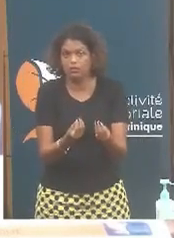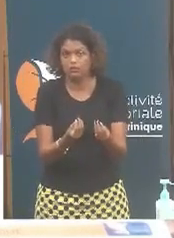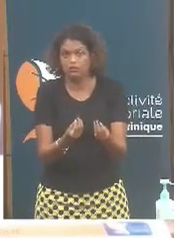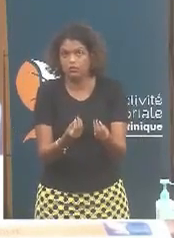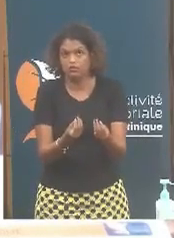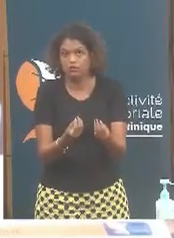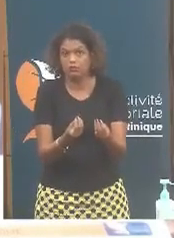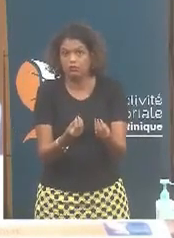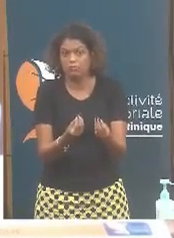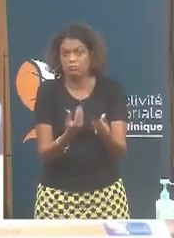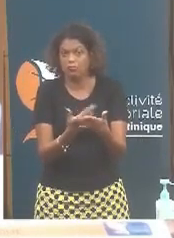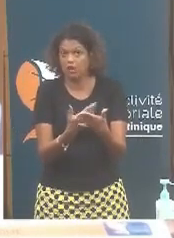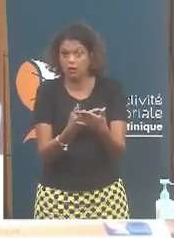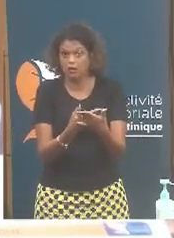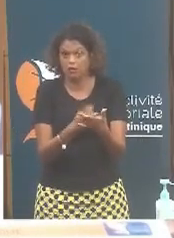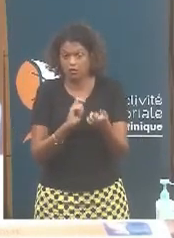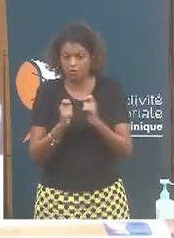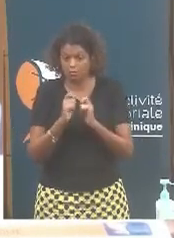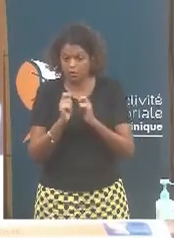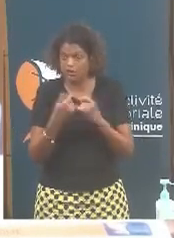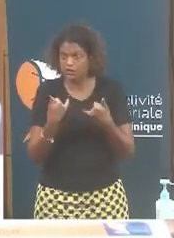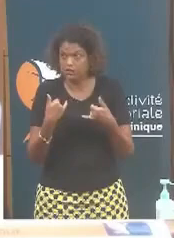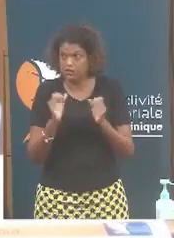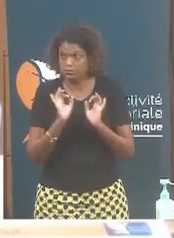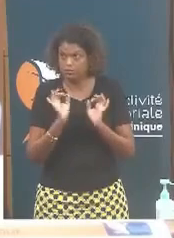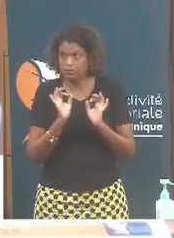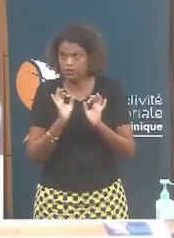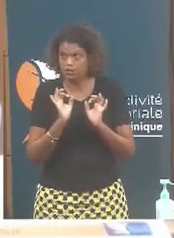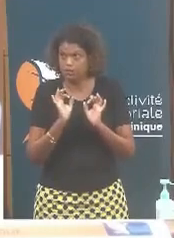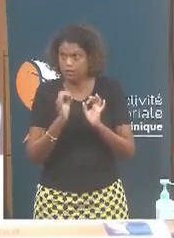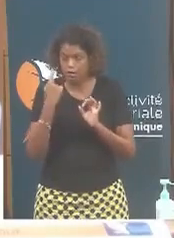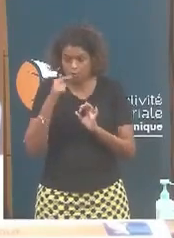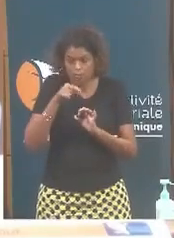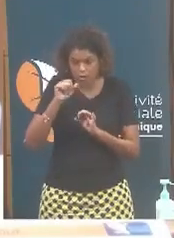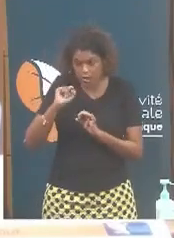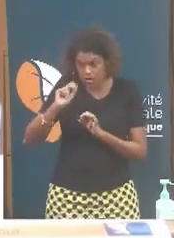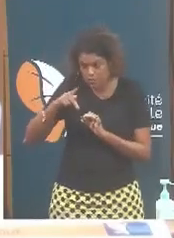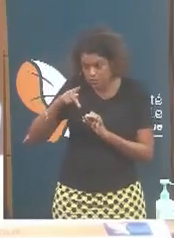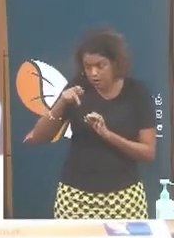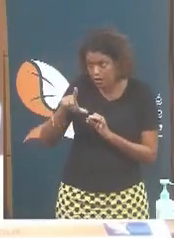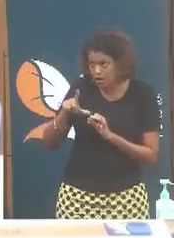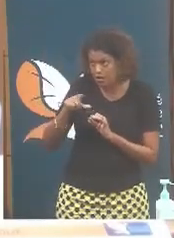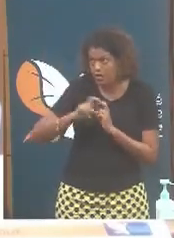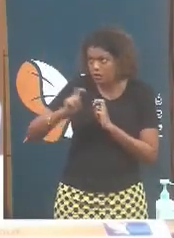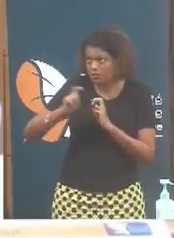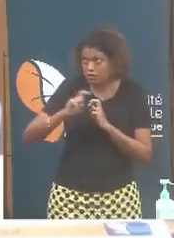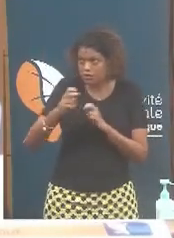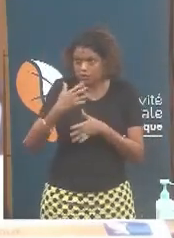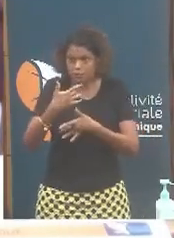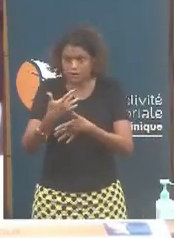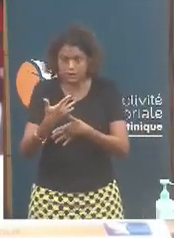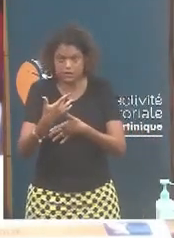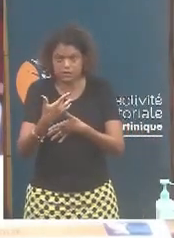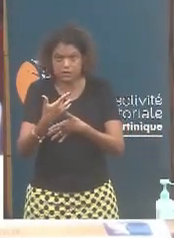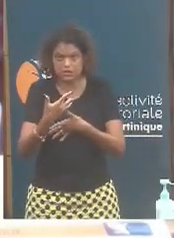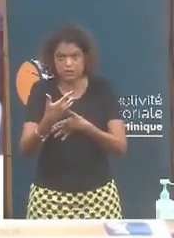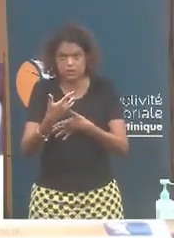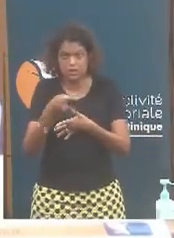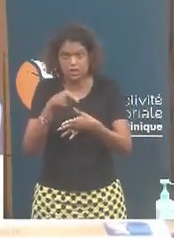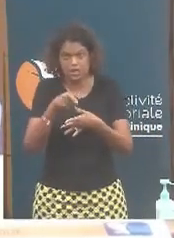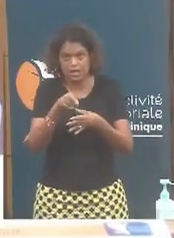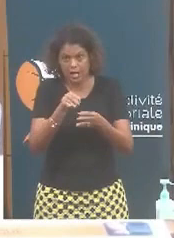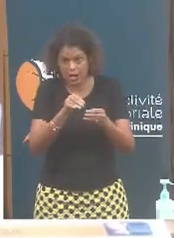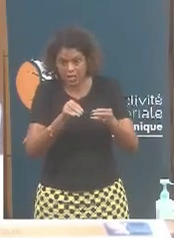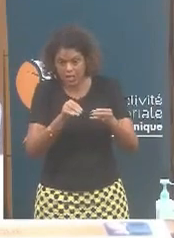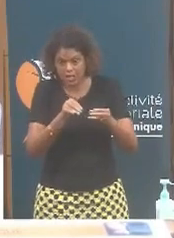alors qu'on n'a pas débattu de ça encore ici, pour que la SPL Transport de Martinique réalise l'extension ouest